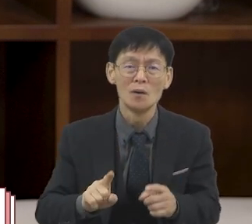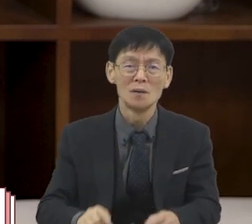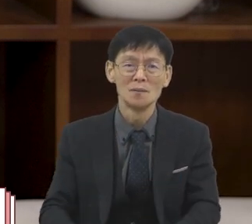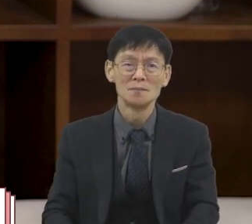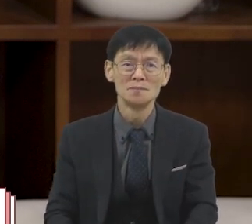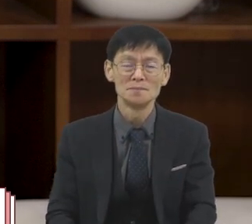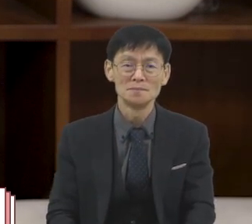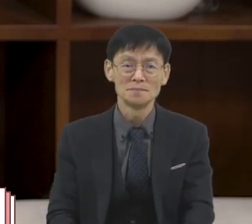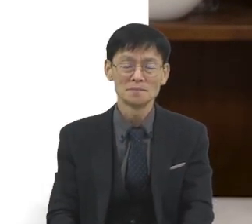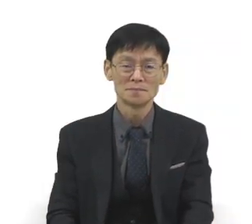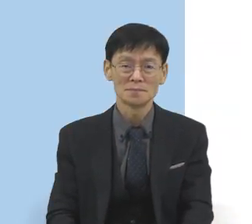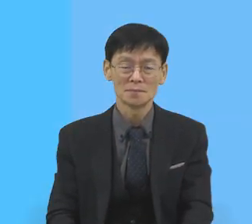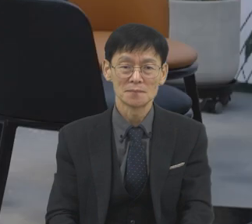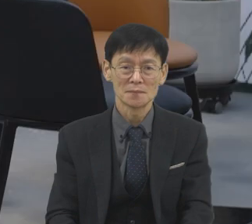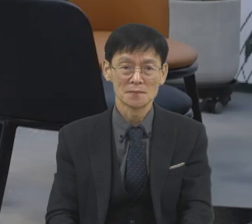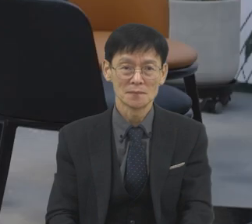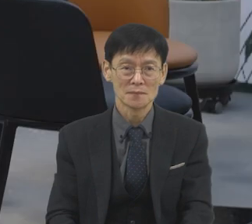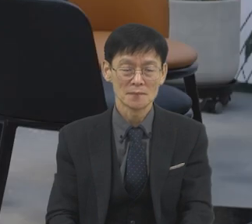좋을까요?